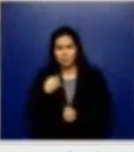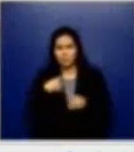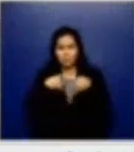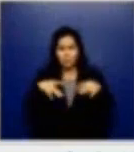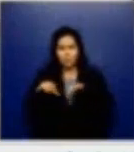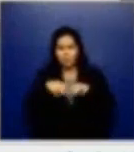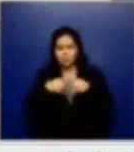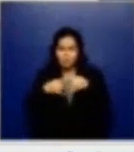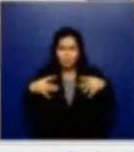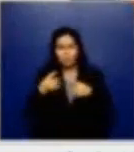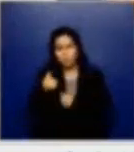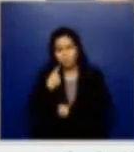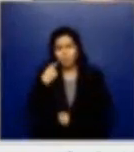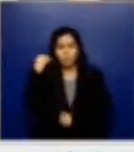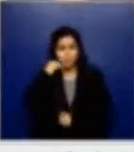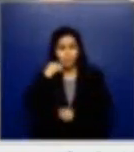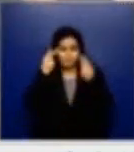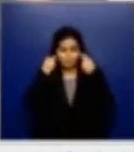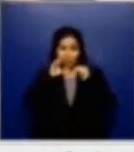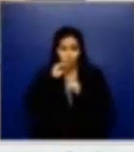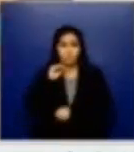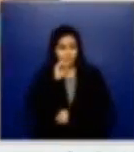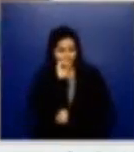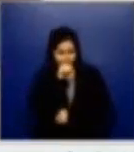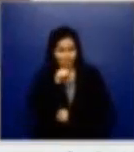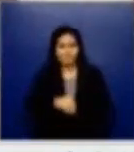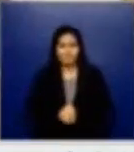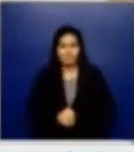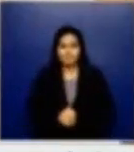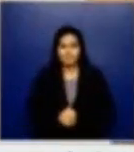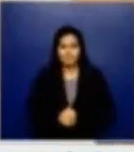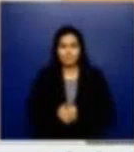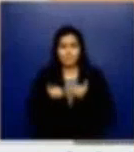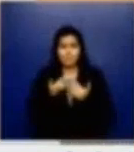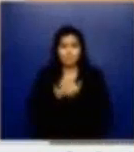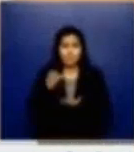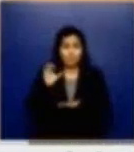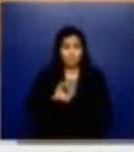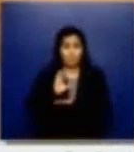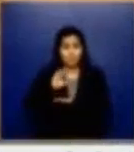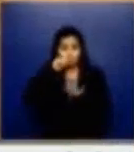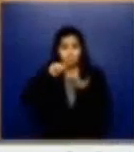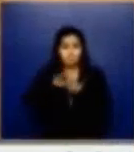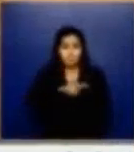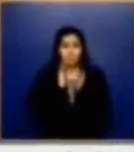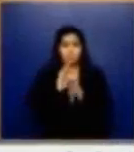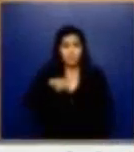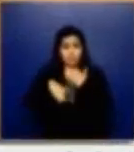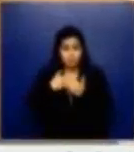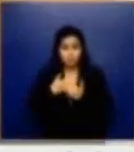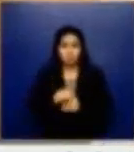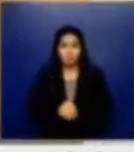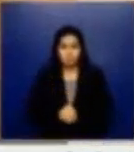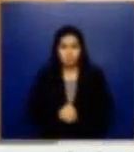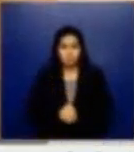ไม่ตอบโจทย์ใช่ครับวันนี้การจัดงบประมาณแผ่นดินเนี่ยทุกคนมองหล